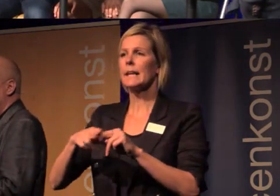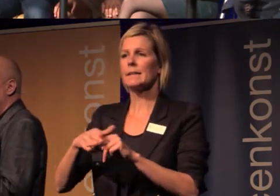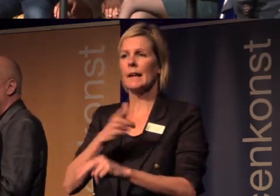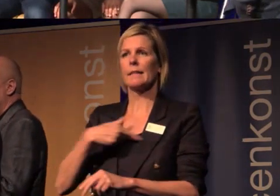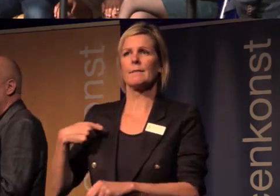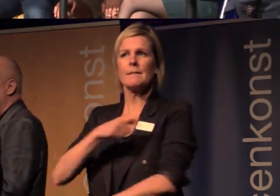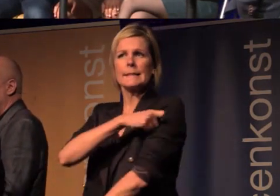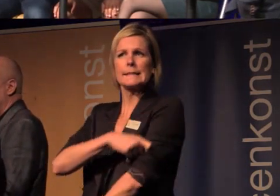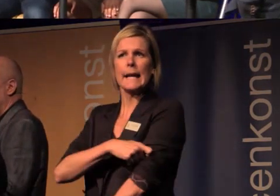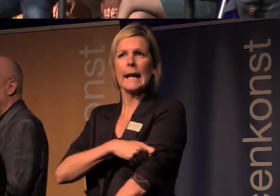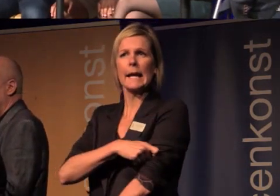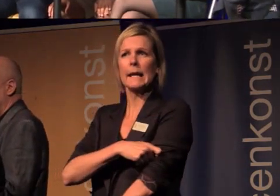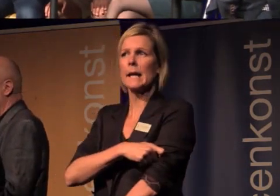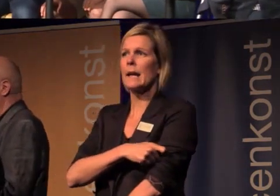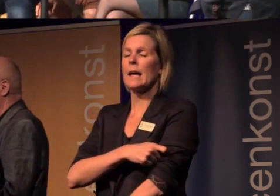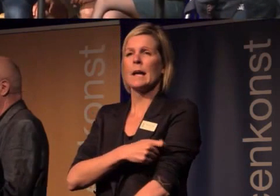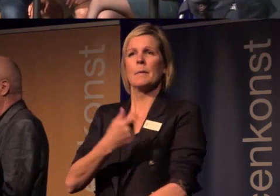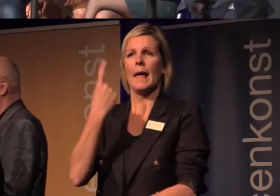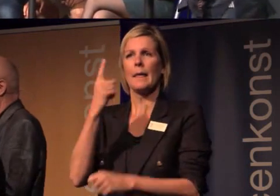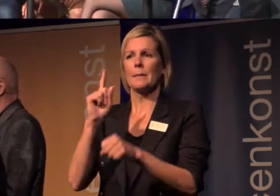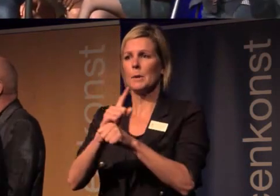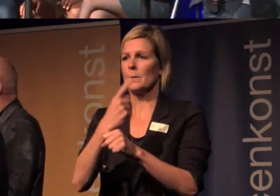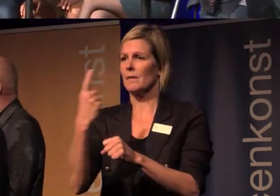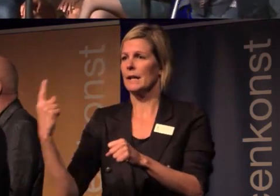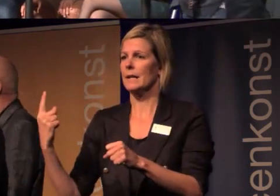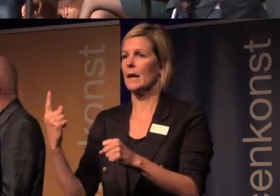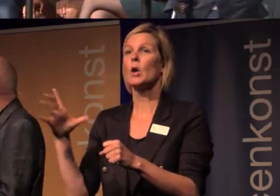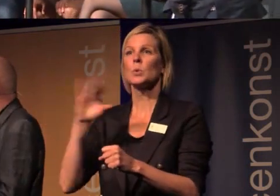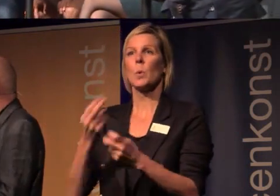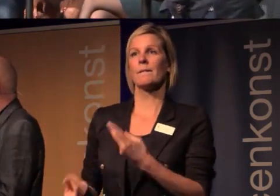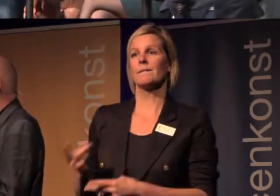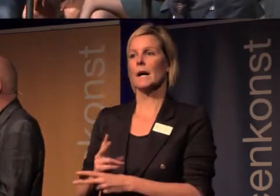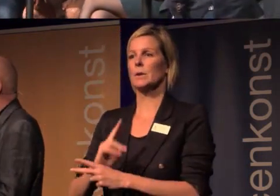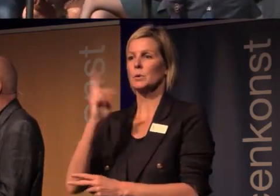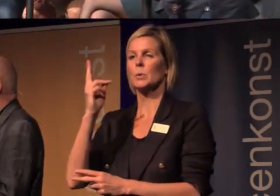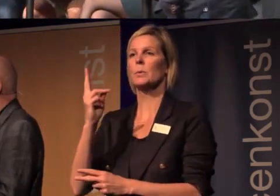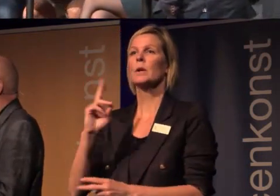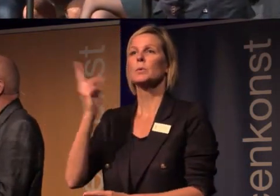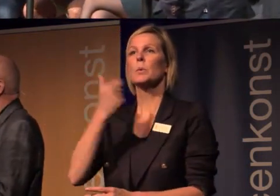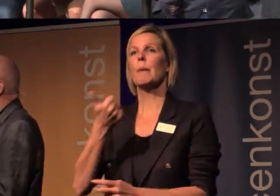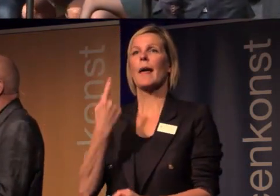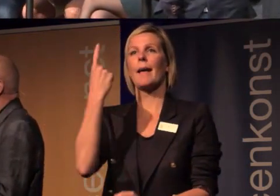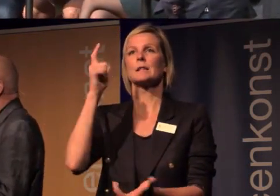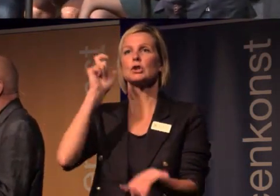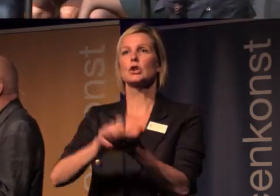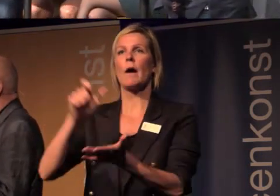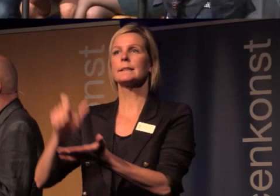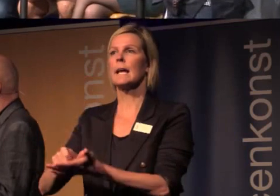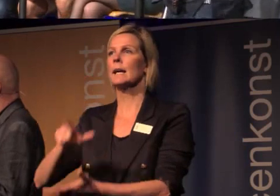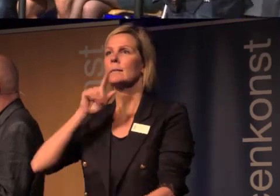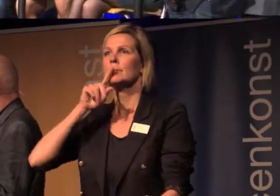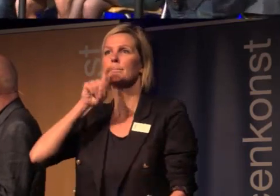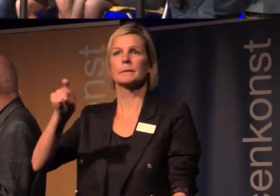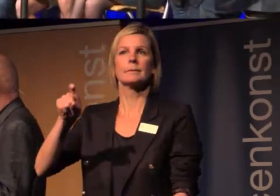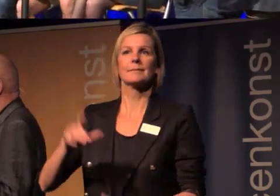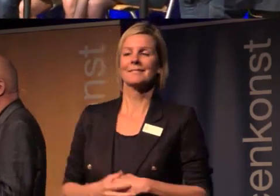här enminutsprincipen så kommer det att bli mycket värre nu. För nu kommer ni nämligen bara att få en stavelse på er att besvara frågorna. Framför